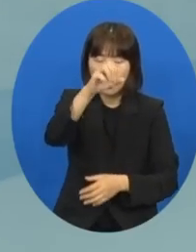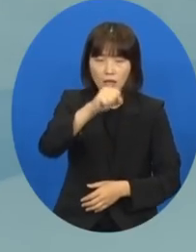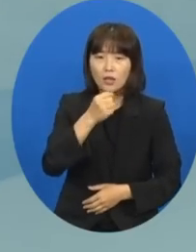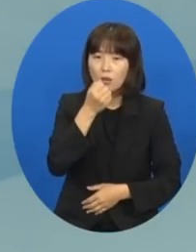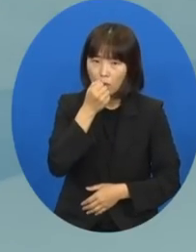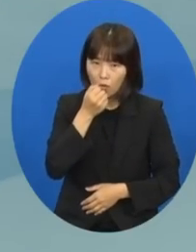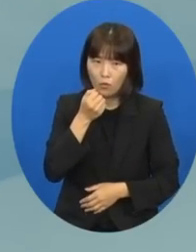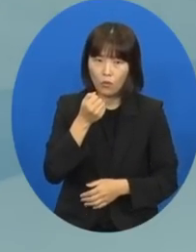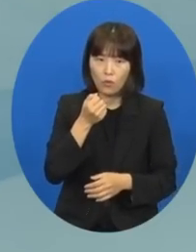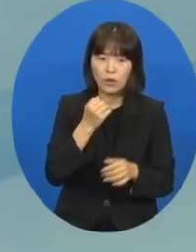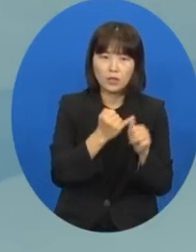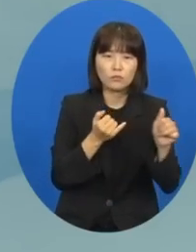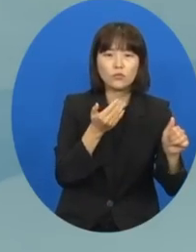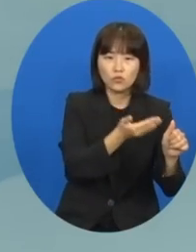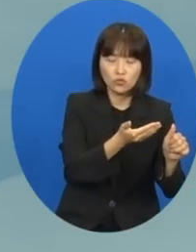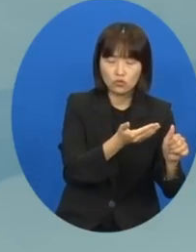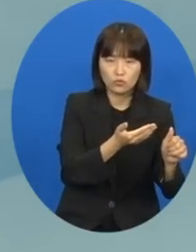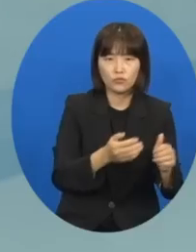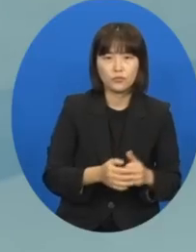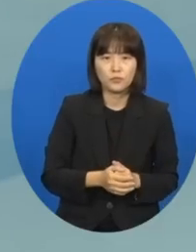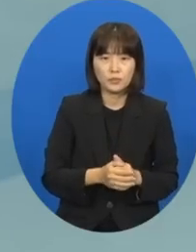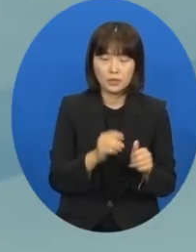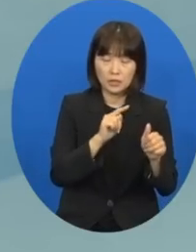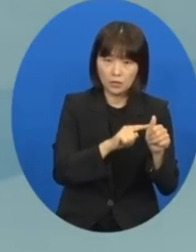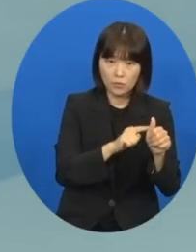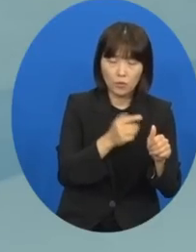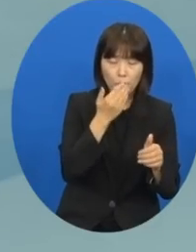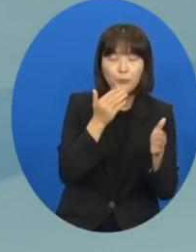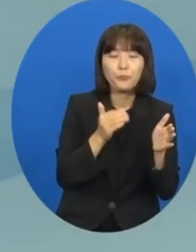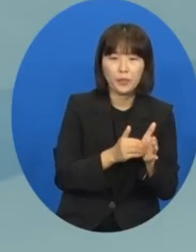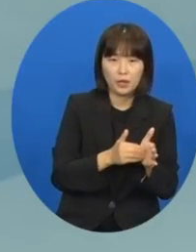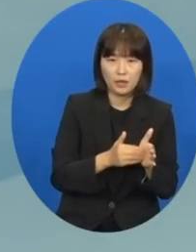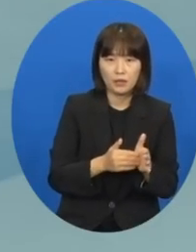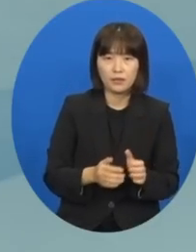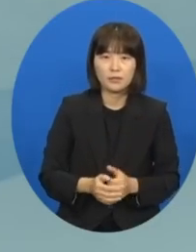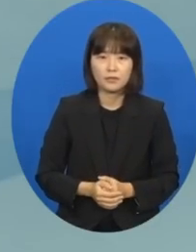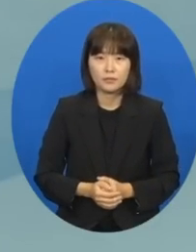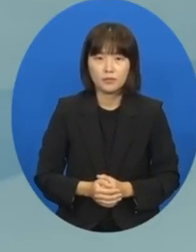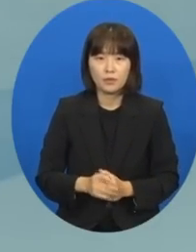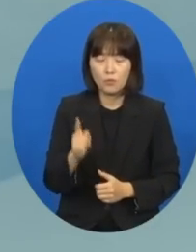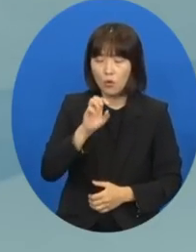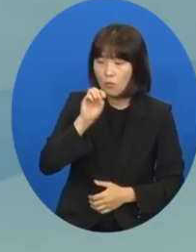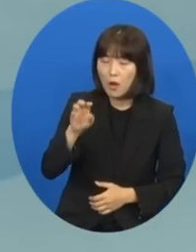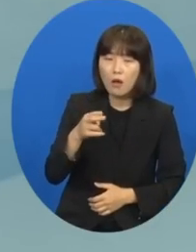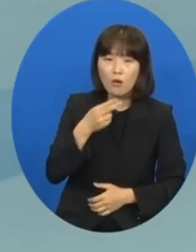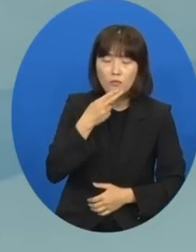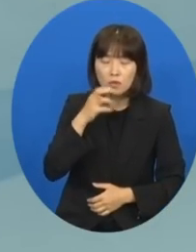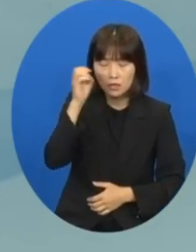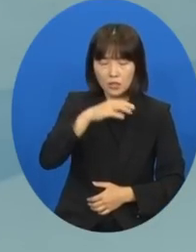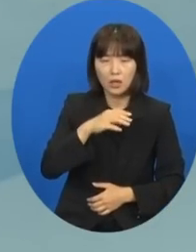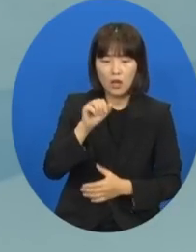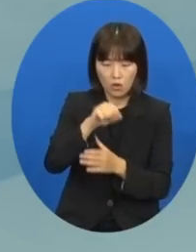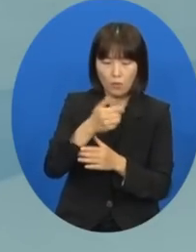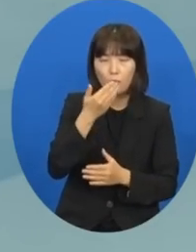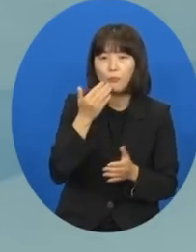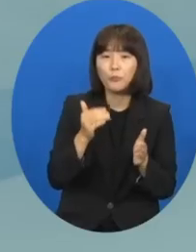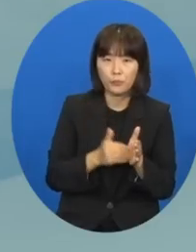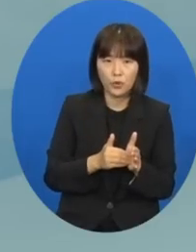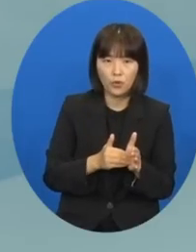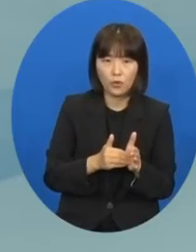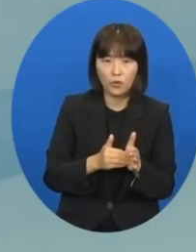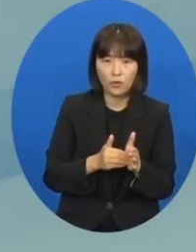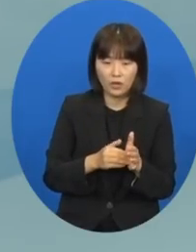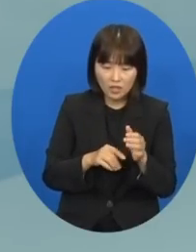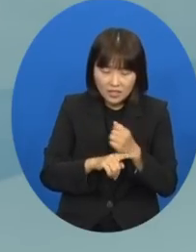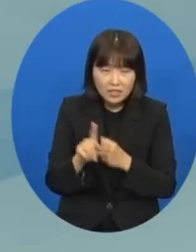있습니다. 아무 말 없이 그냥 먹습니다. 아담이. 이게 무슨 뜻이냐면 자기도 먹고